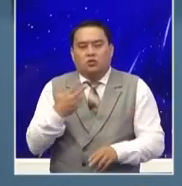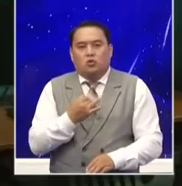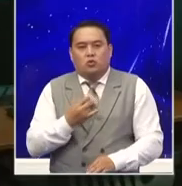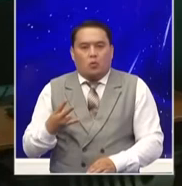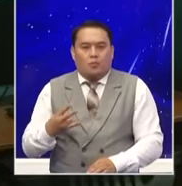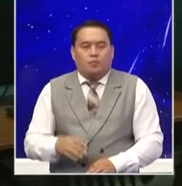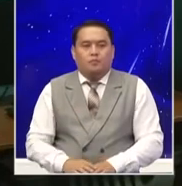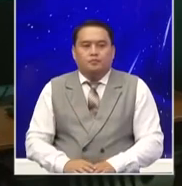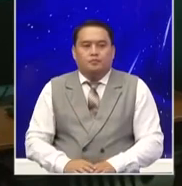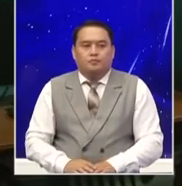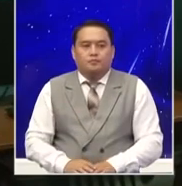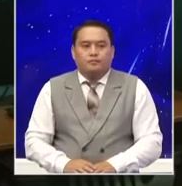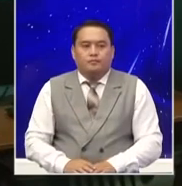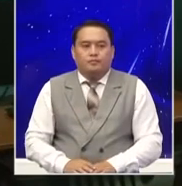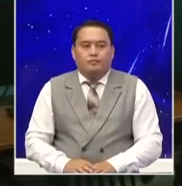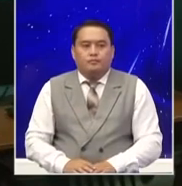романа.